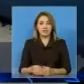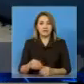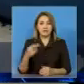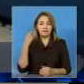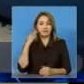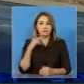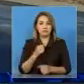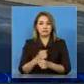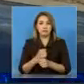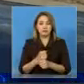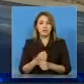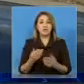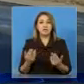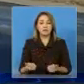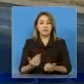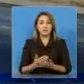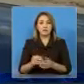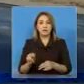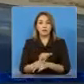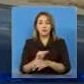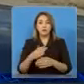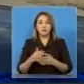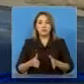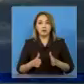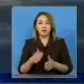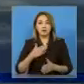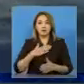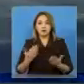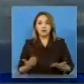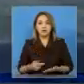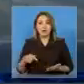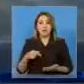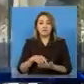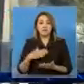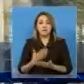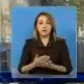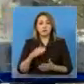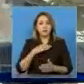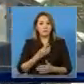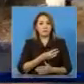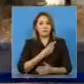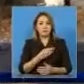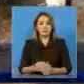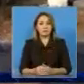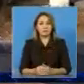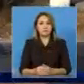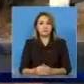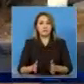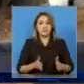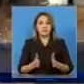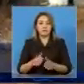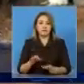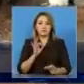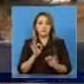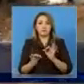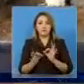качество. Конечно, ремонтный бум дорог не оставил равнодушными горожан. Вместе с тем они вносят и свои пожелания. Ну, дороги все